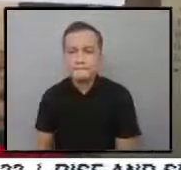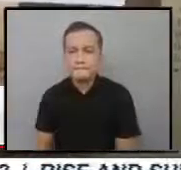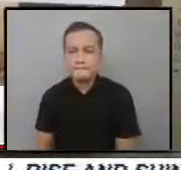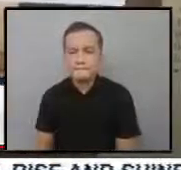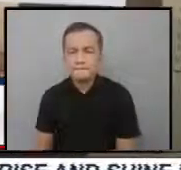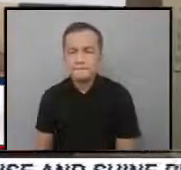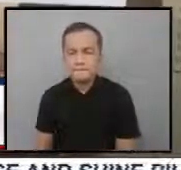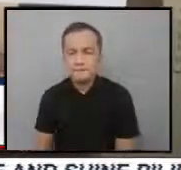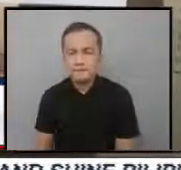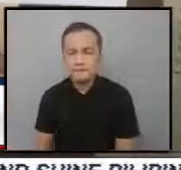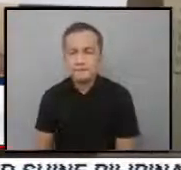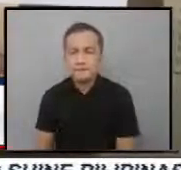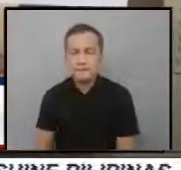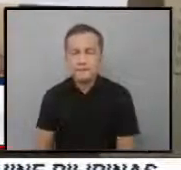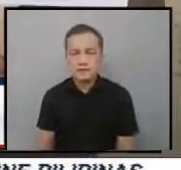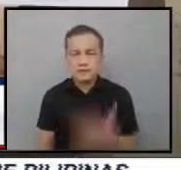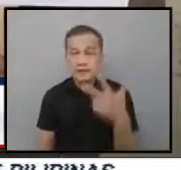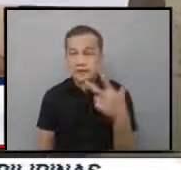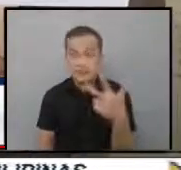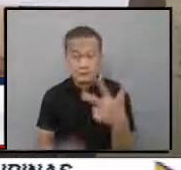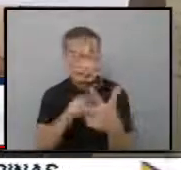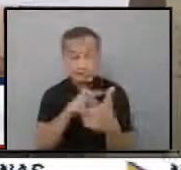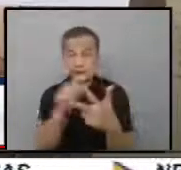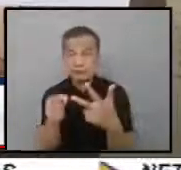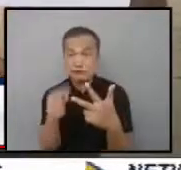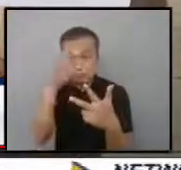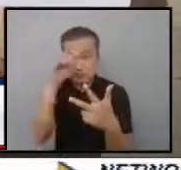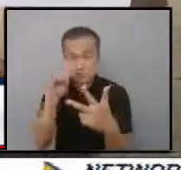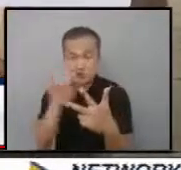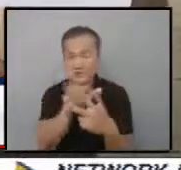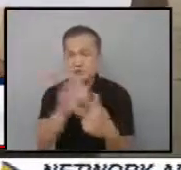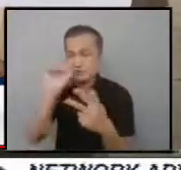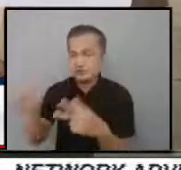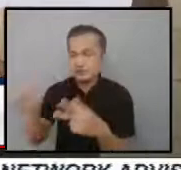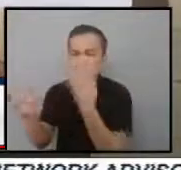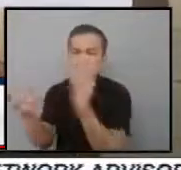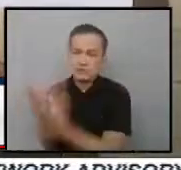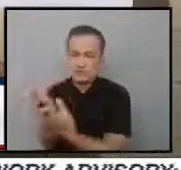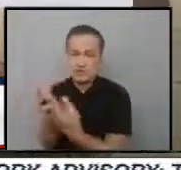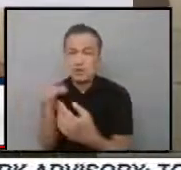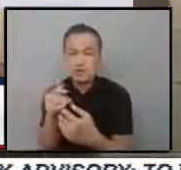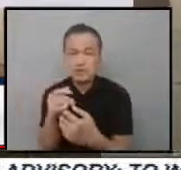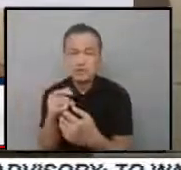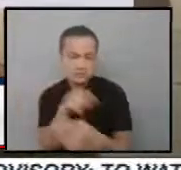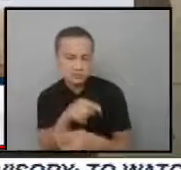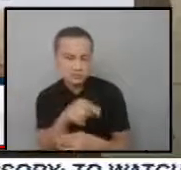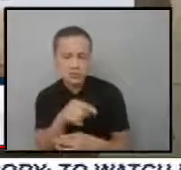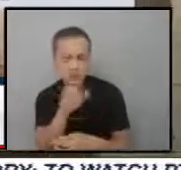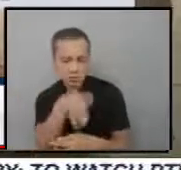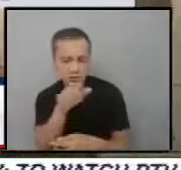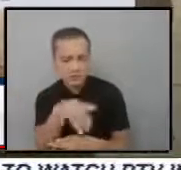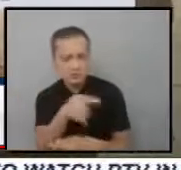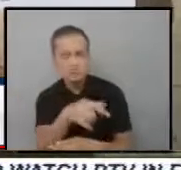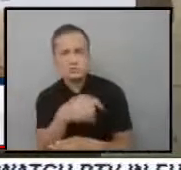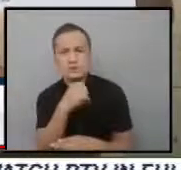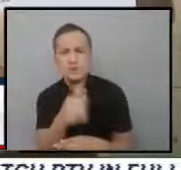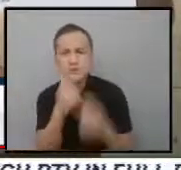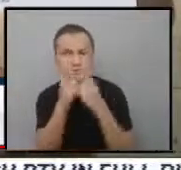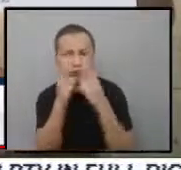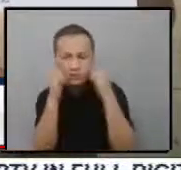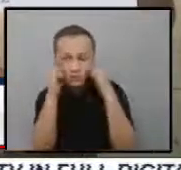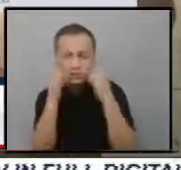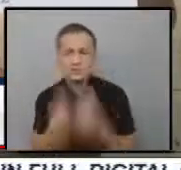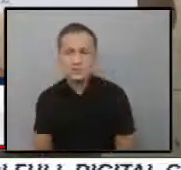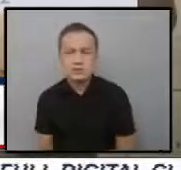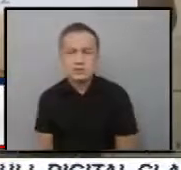Kalaboso ang tatlong lalaki na nakuhanan ng umano'y shabu matapos nasitahin dahil sa hindi pagsusuot ng face mask.